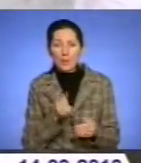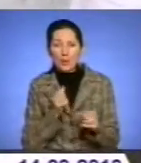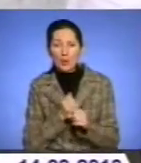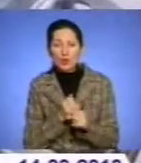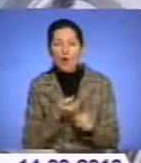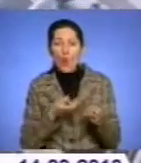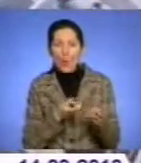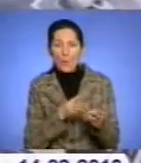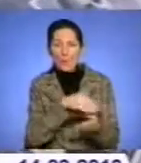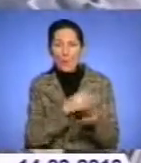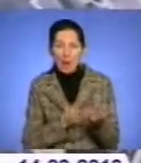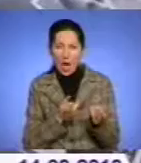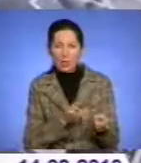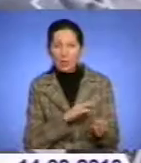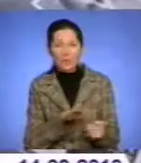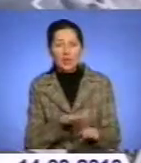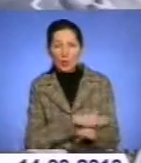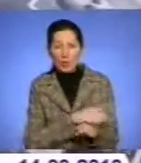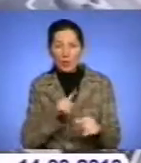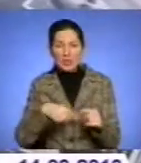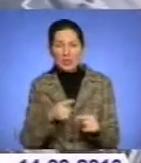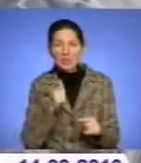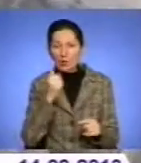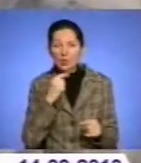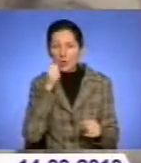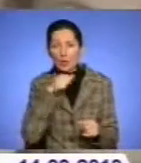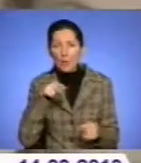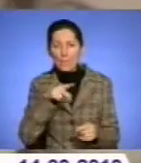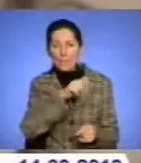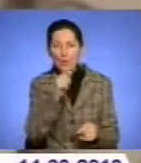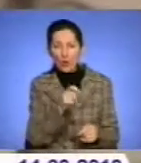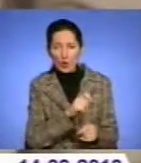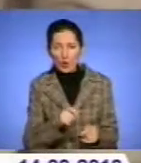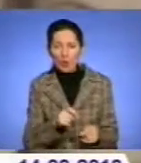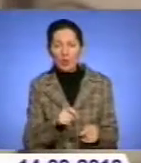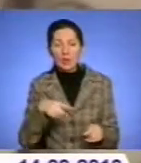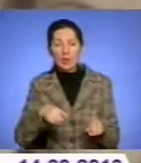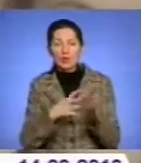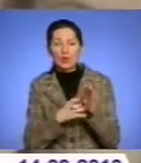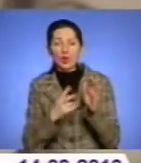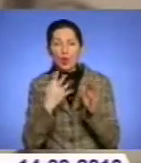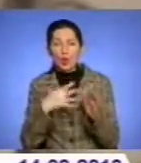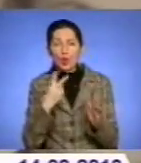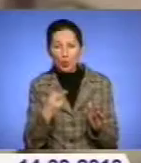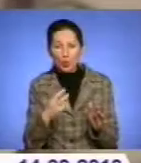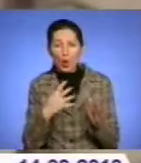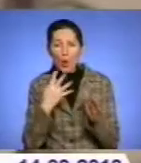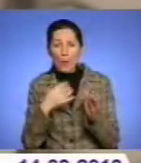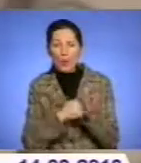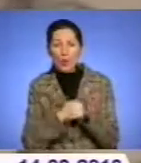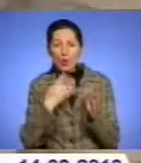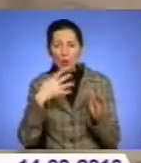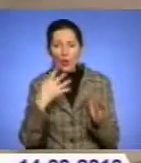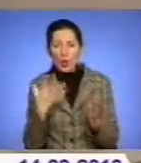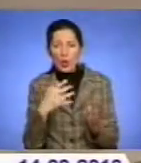хлопець місив хліб. Вже через рік довелося взяти до рук зброю. З 1942 по 1945 роки відчув на собі усі жахи